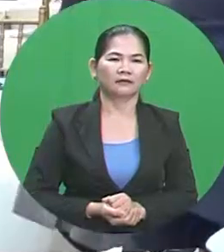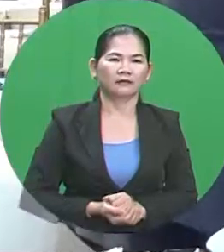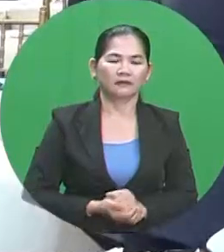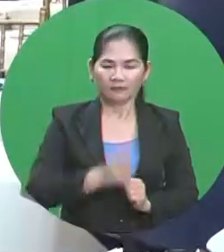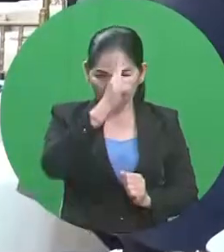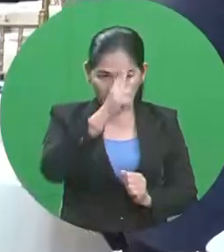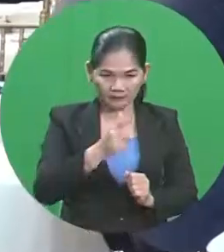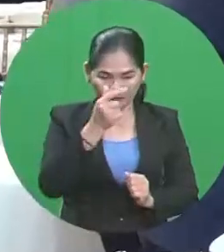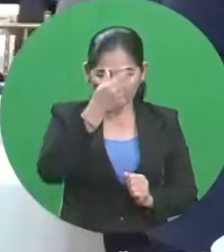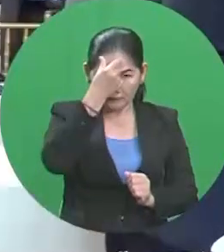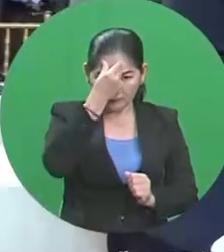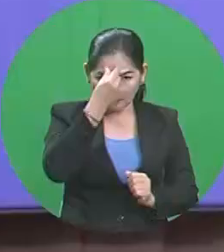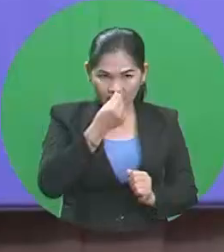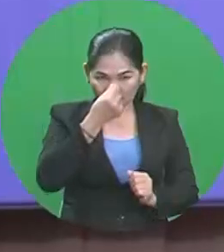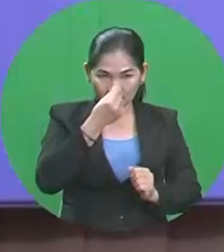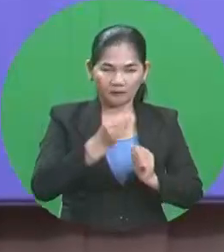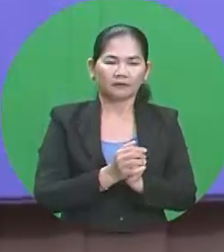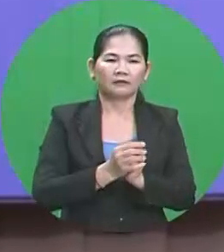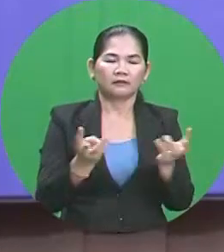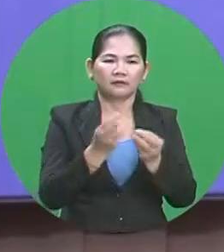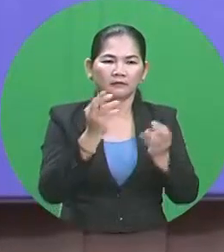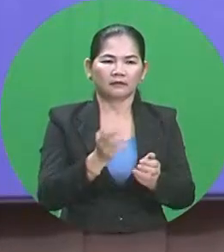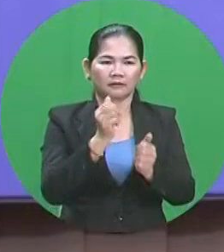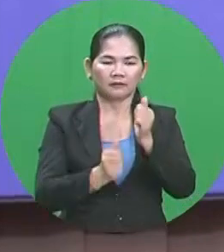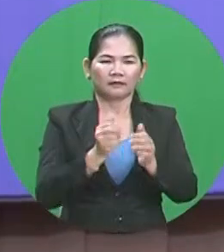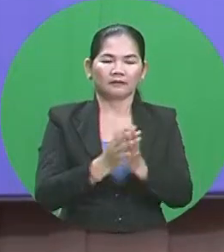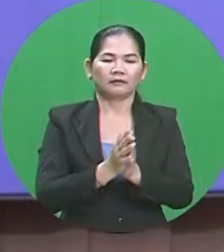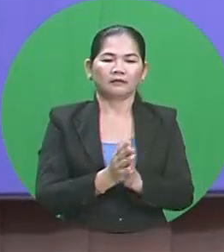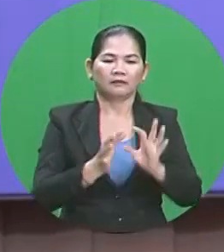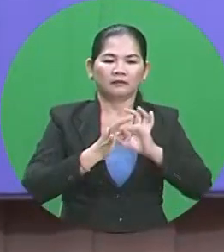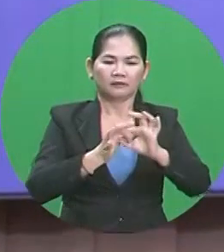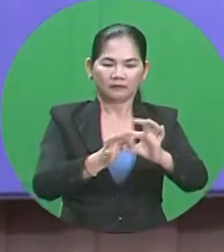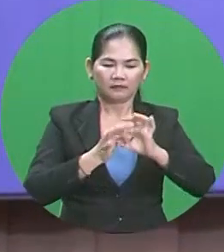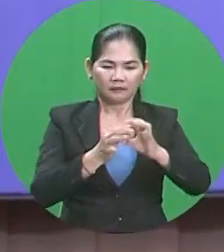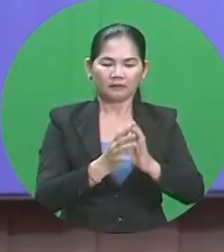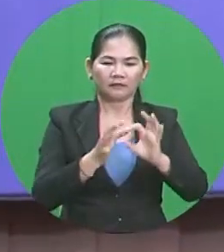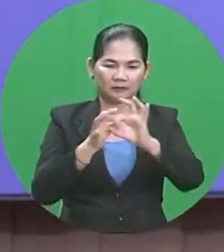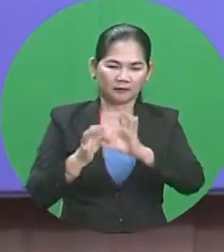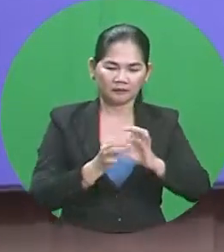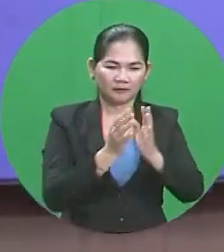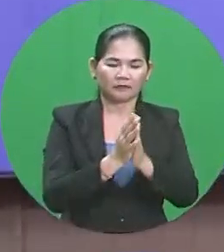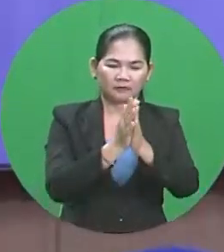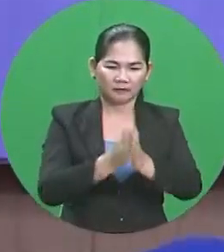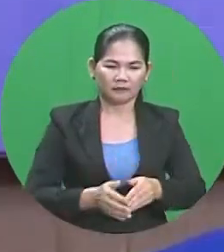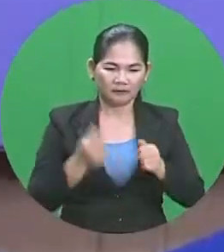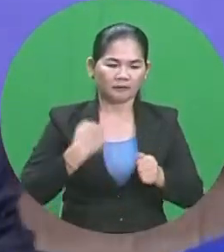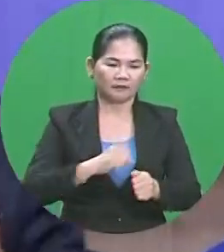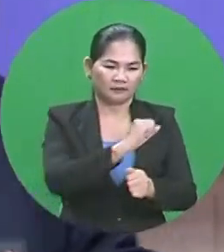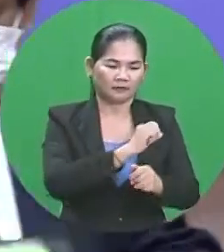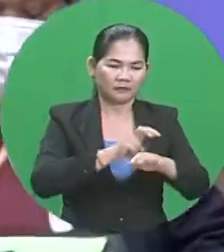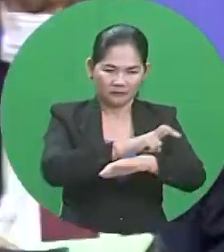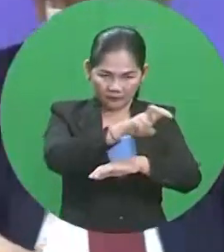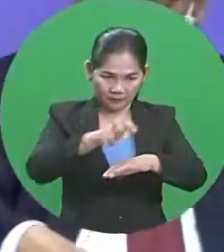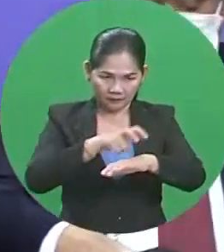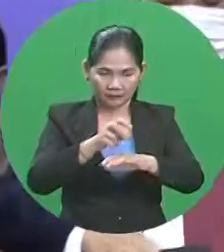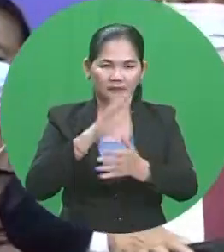លោកជំទាវកតិសង្គហបណ្ឌិតម៉ែនសំអនឧបនាយករដ្ឋមន្ត្រីរដ្ឋមន្ត្រីក្រសួងទំនាក់ទំនងជាមួយរដ្ឋសភាប្រសិទ្ធិនិងអធិការ